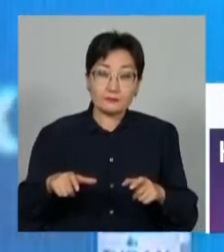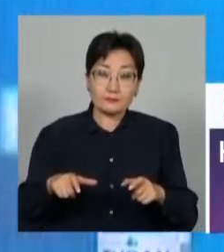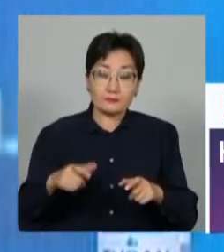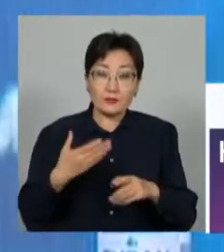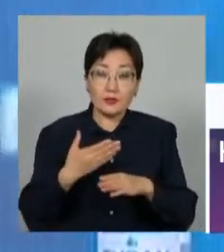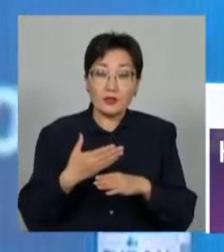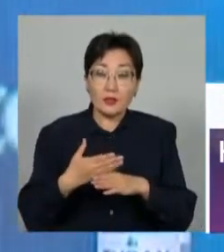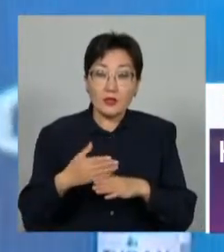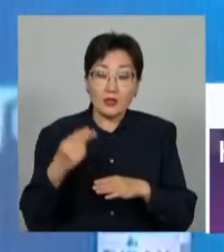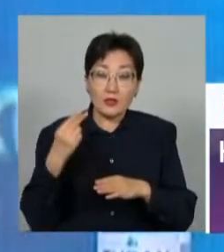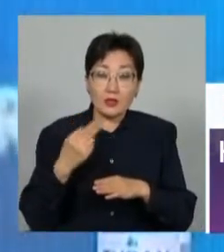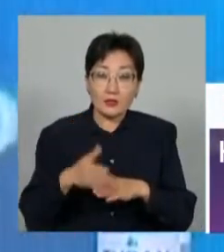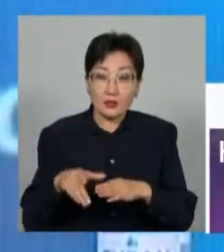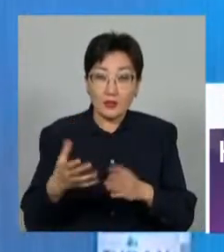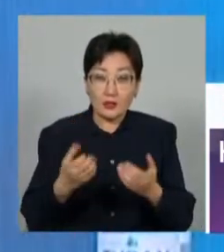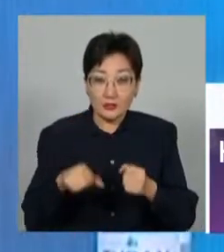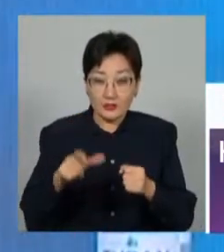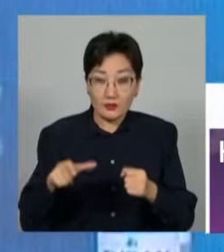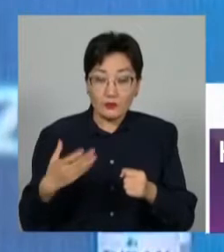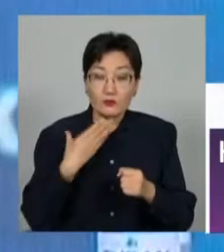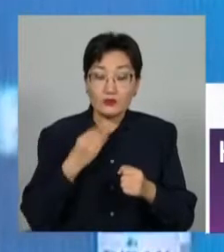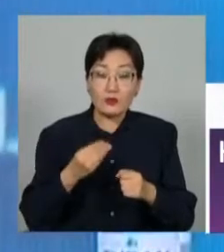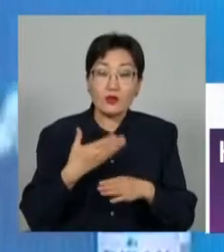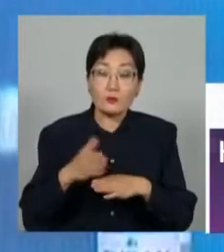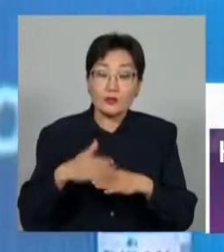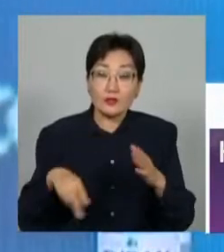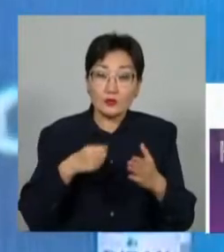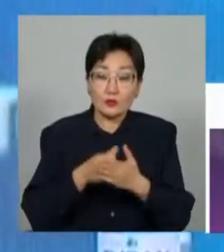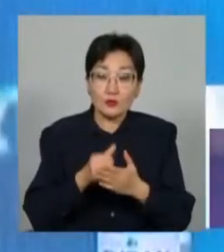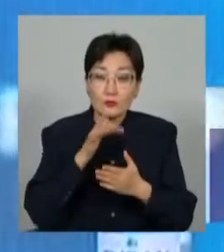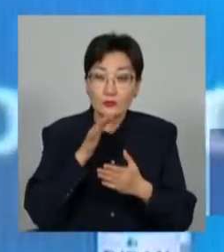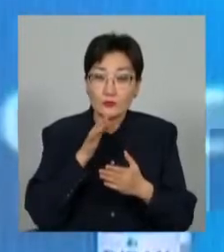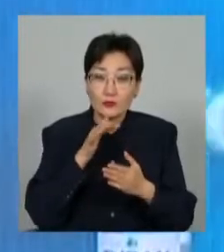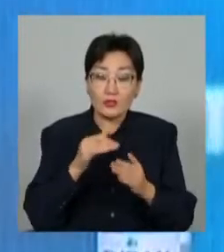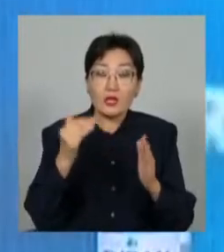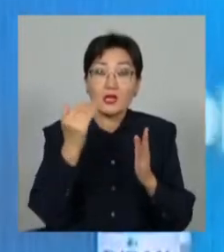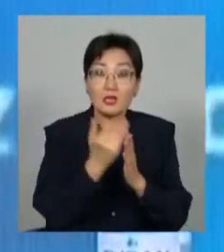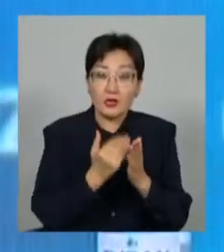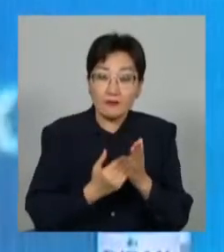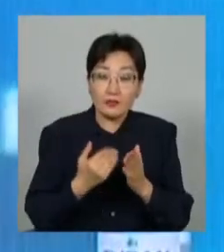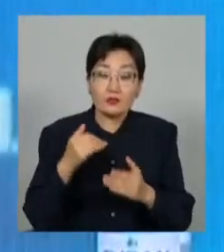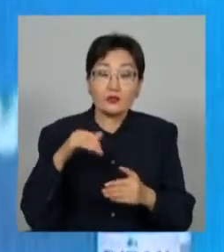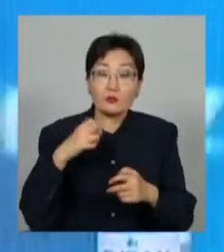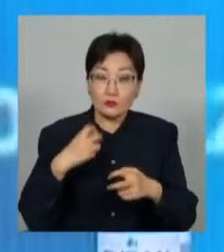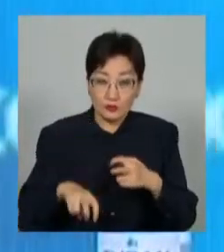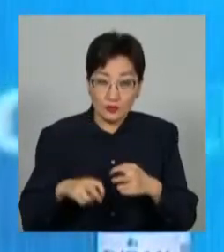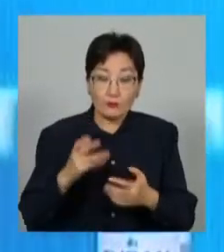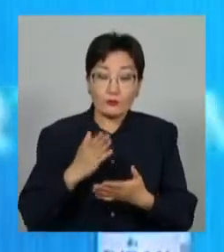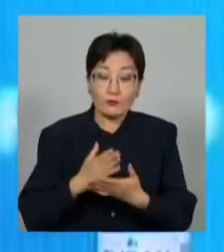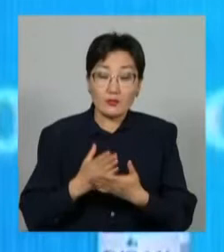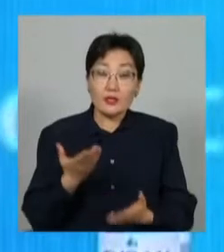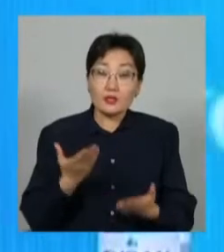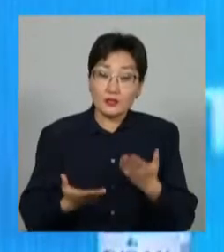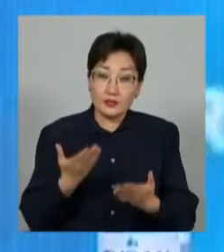несие алушылар сол өз несие төлейтін уақытын бұзған болып табылады.